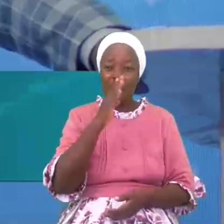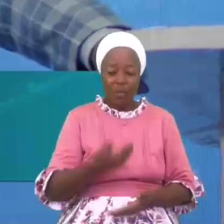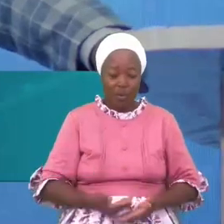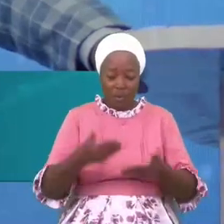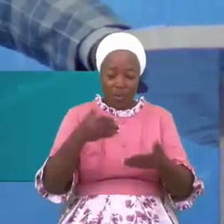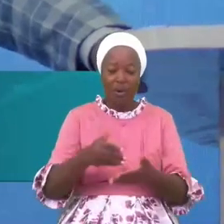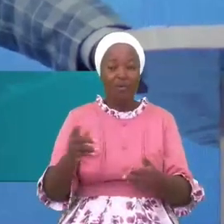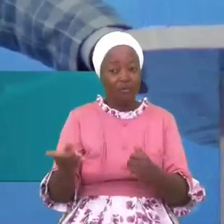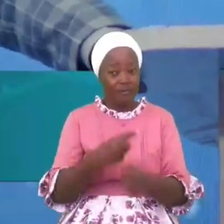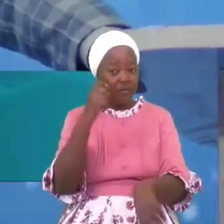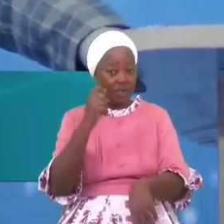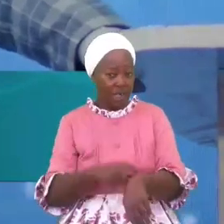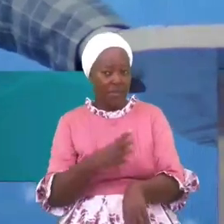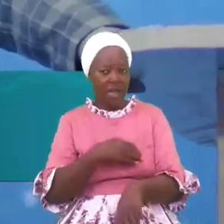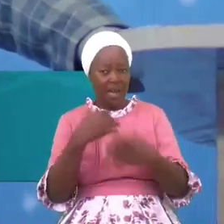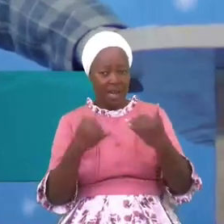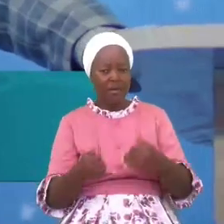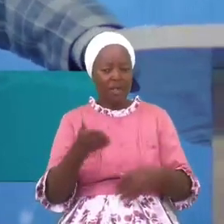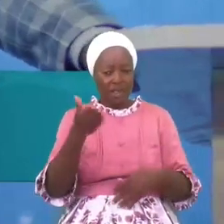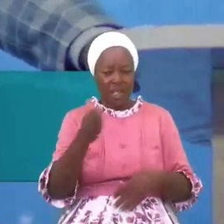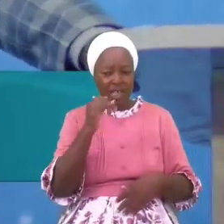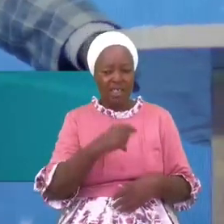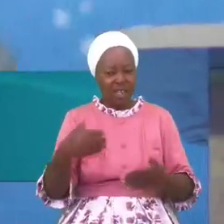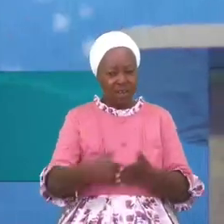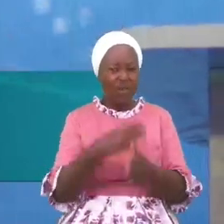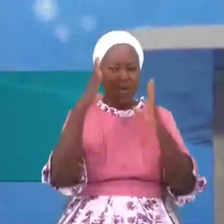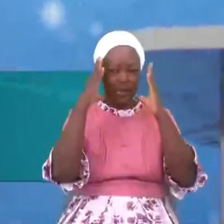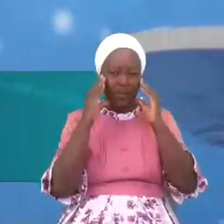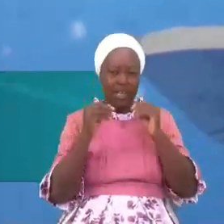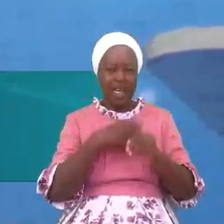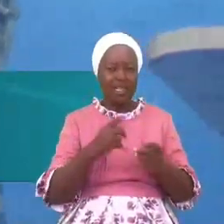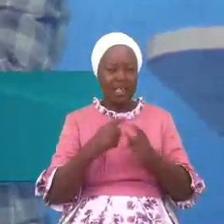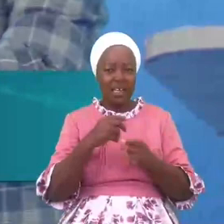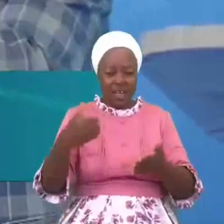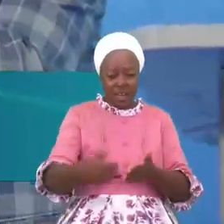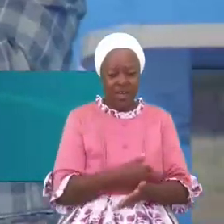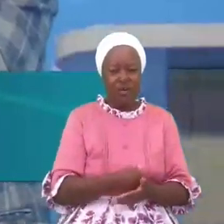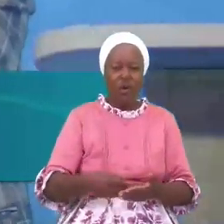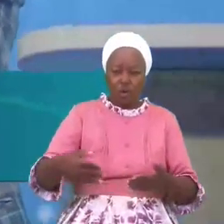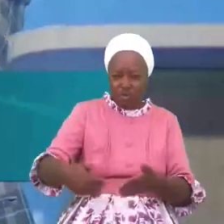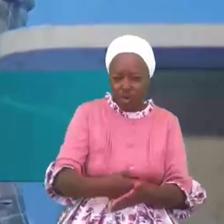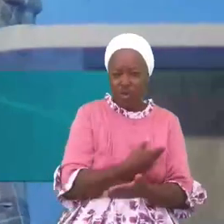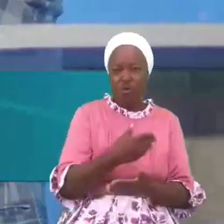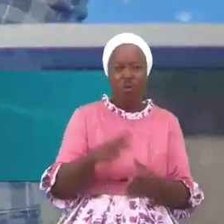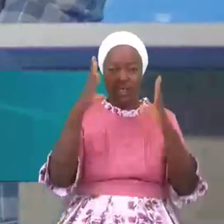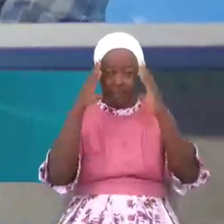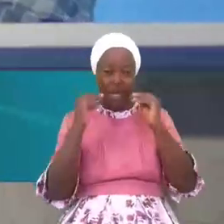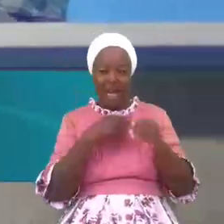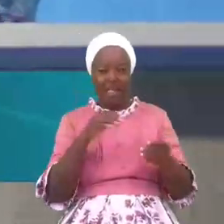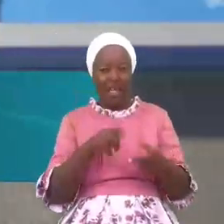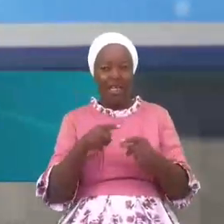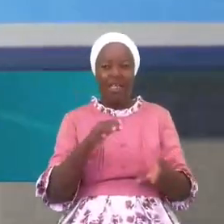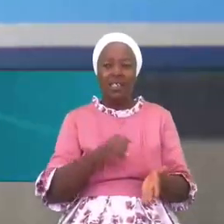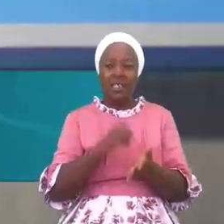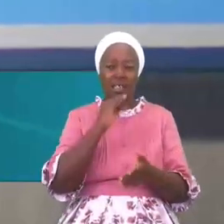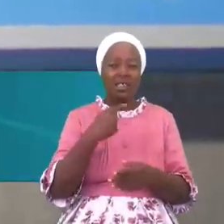tu as été né, tu es né la première fois. Mais il y a une nouvelle expérience, il y a une expérience fraîche. Et c'est